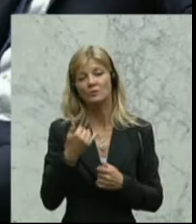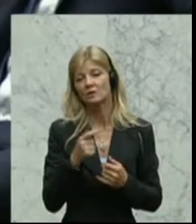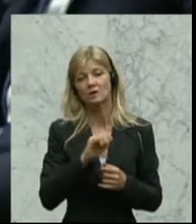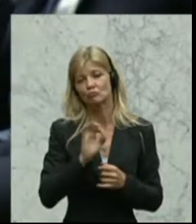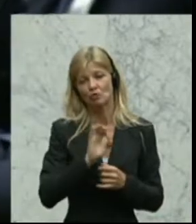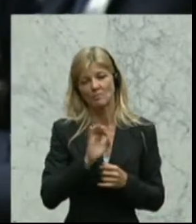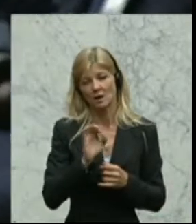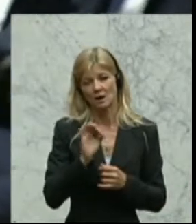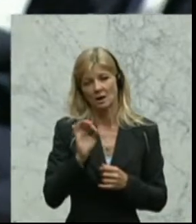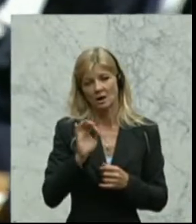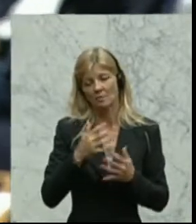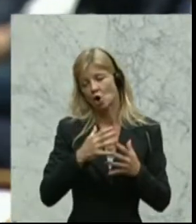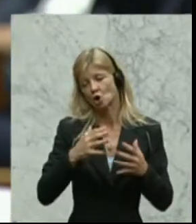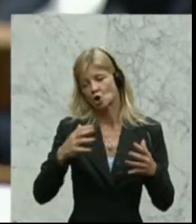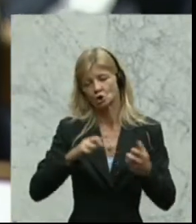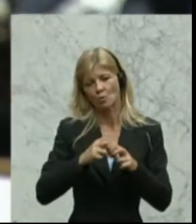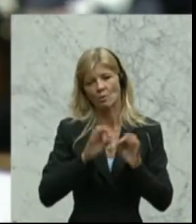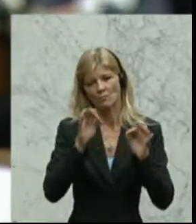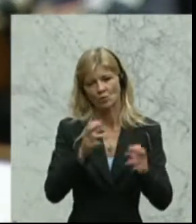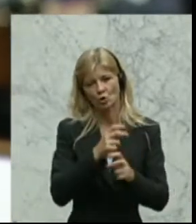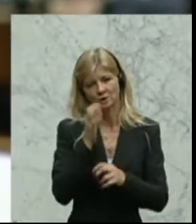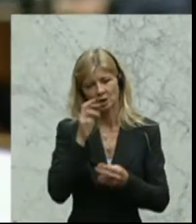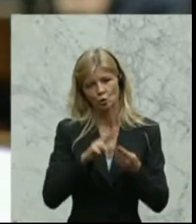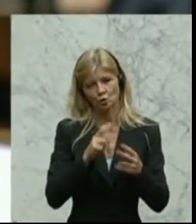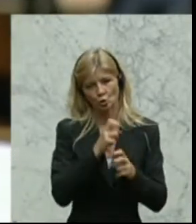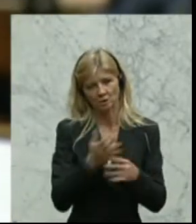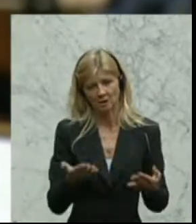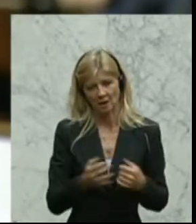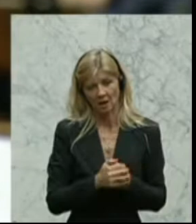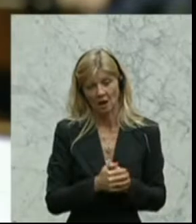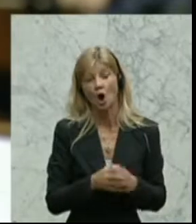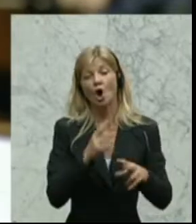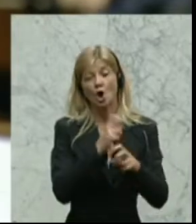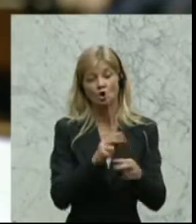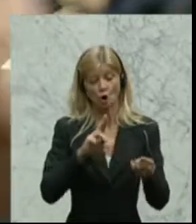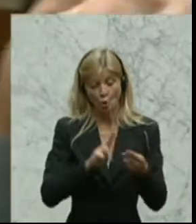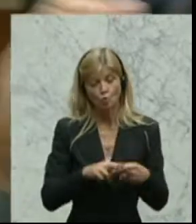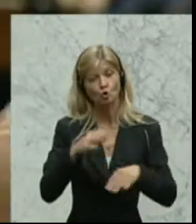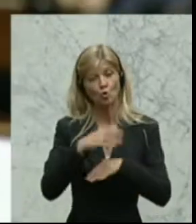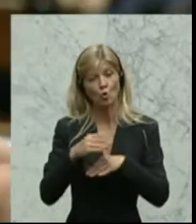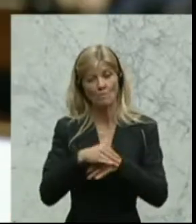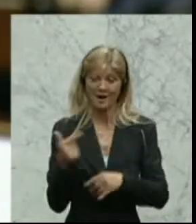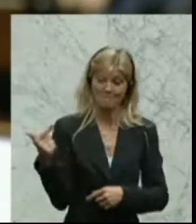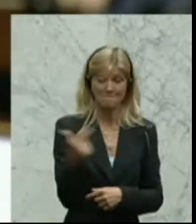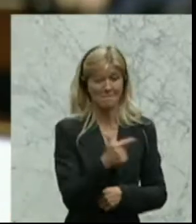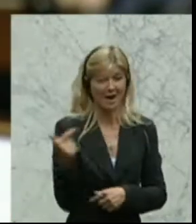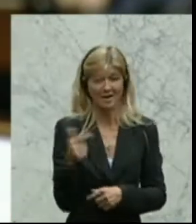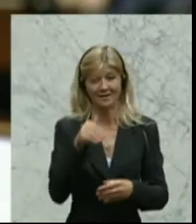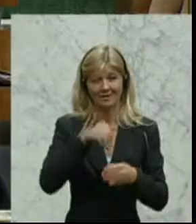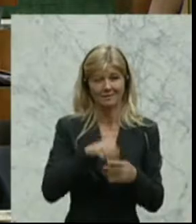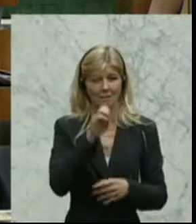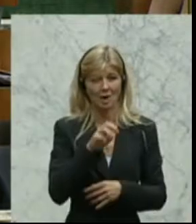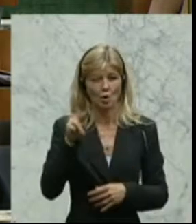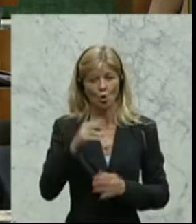Problem für die Österreicherinnen und Österreicher. Gemeinsam mit Rumänien hat Österreich in der EU die höchste Inflationsrate. Und allein